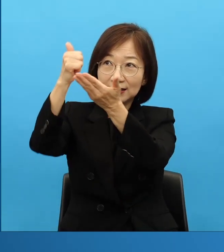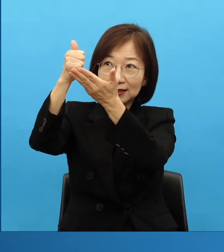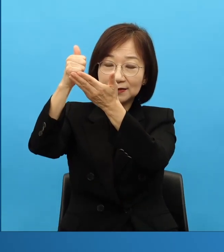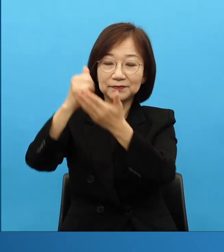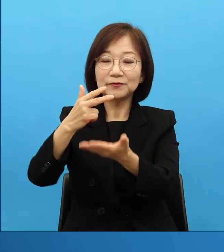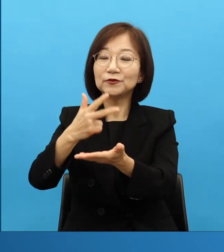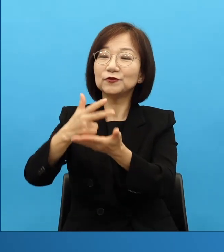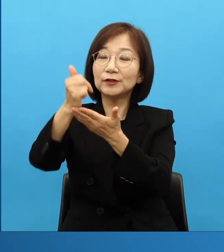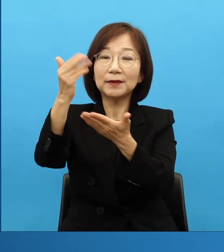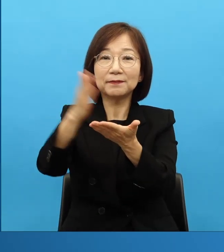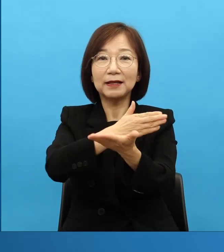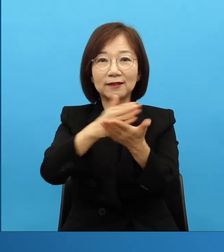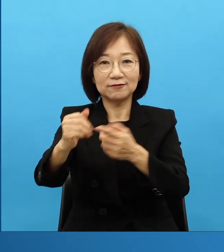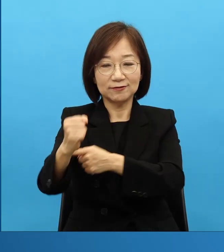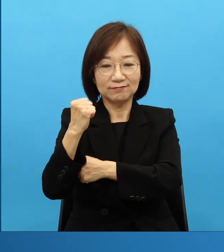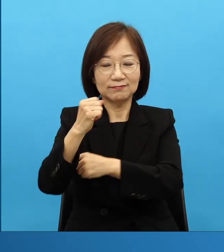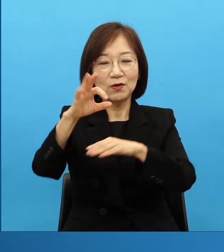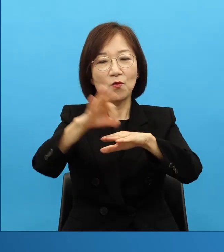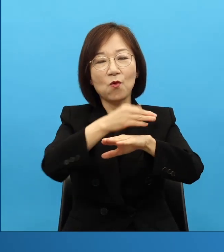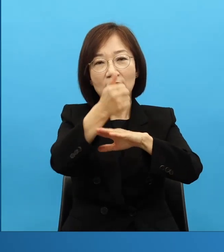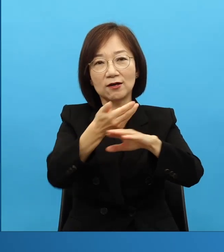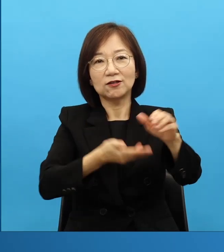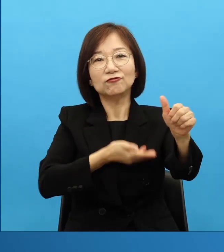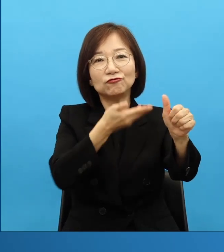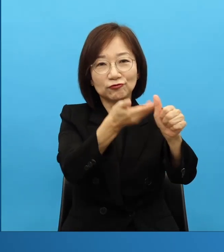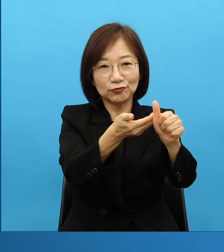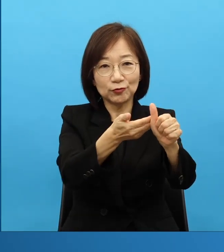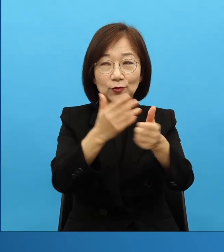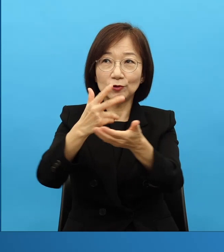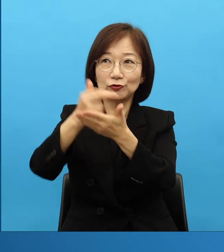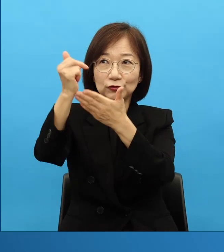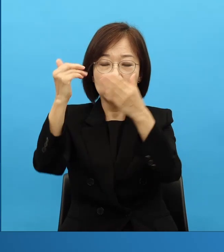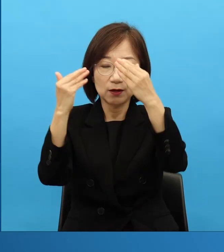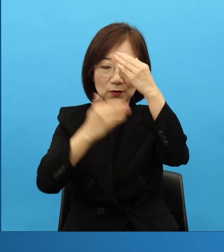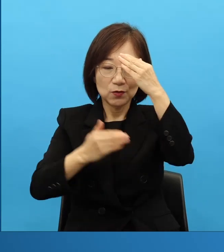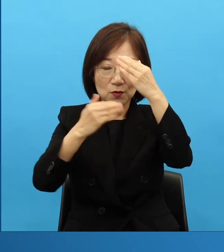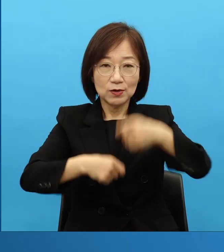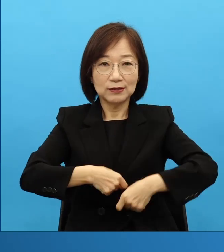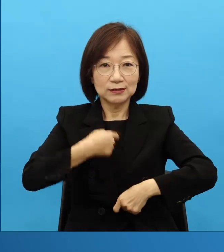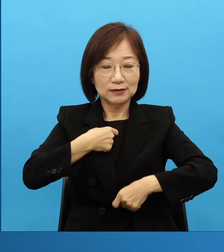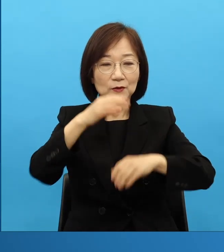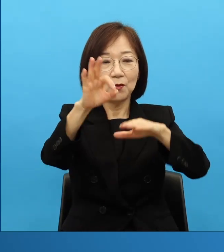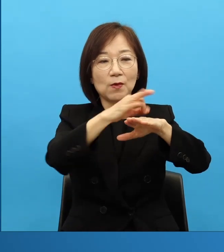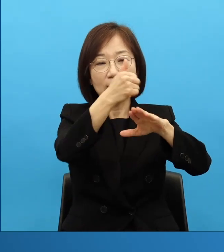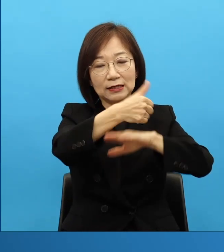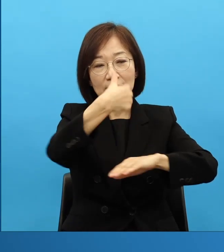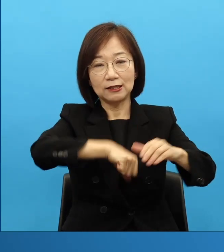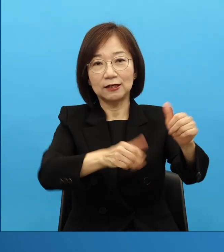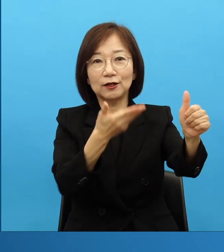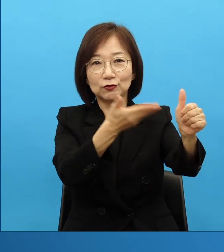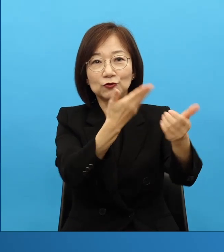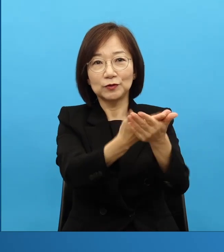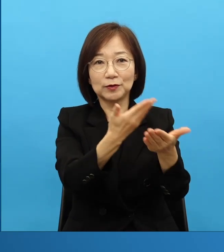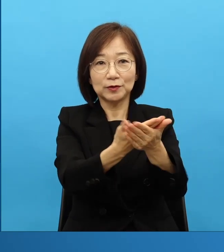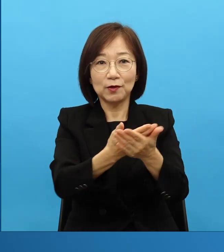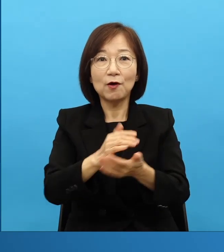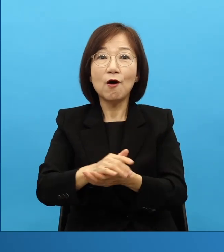하나님이여 주의 판단력을 왕에게 주시고 주의 공의를 왕의 아들에게 주소서.